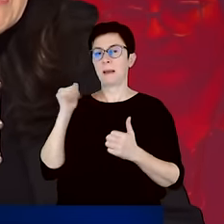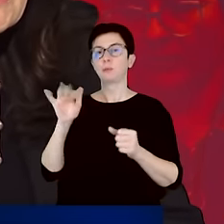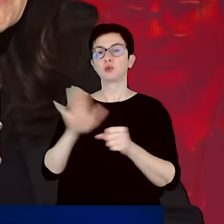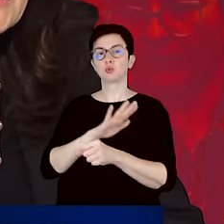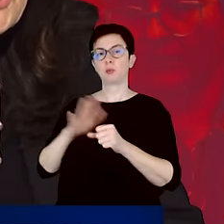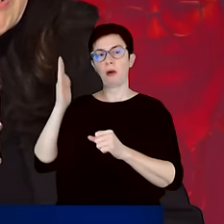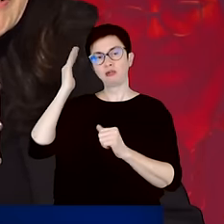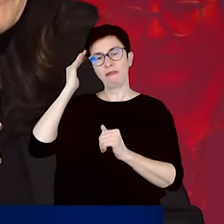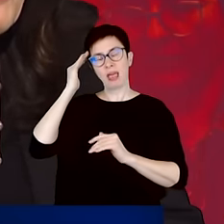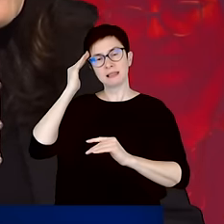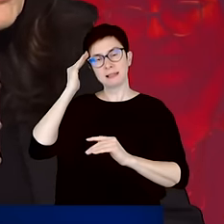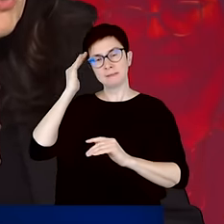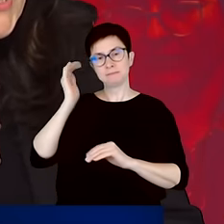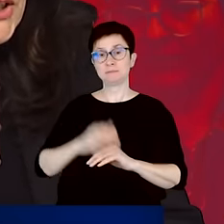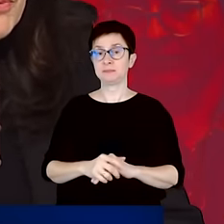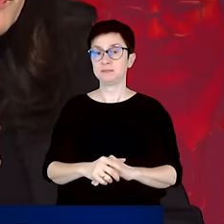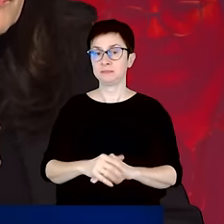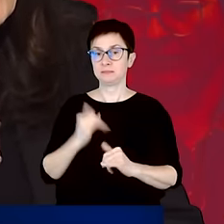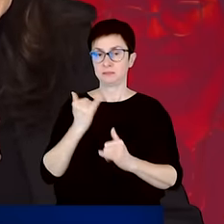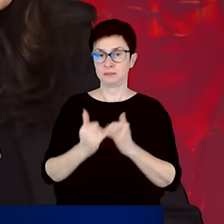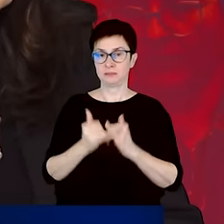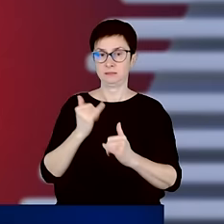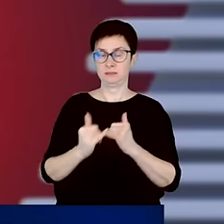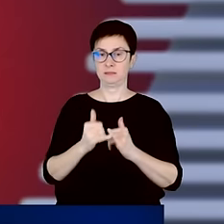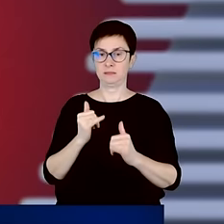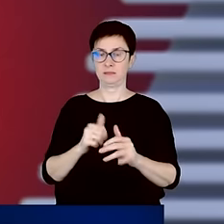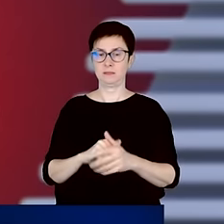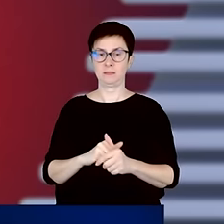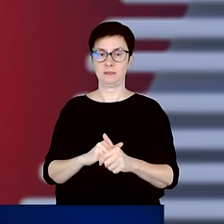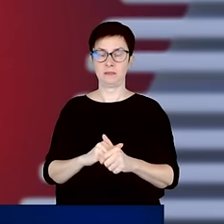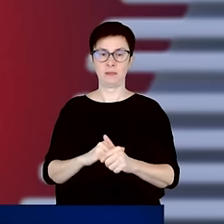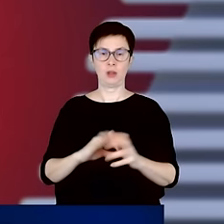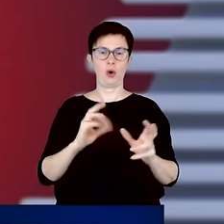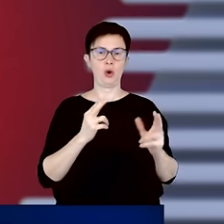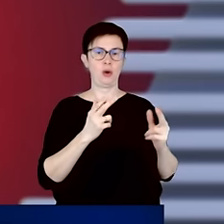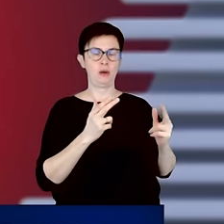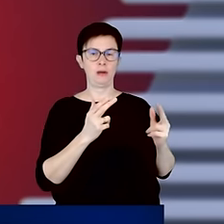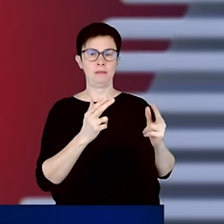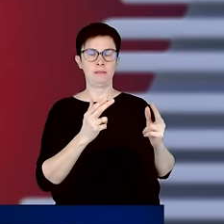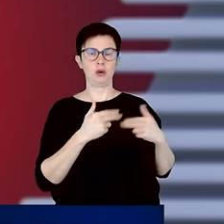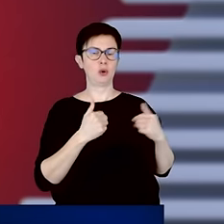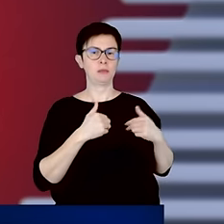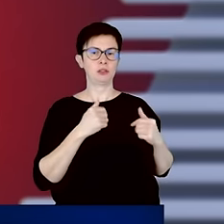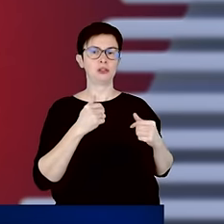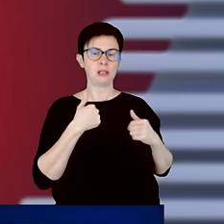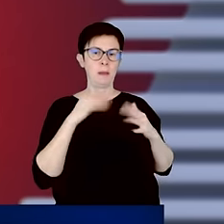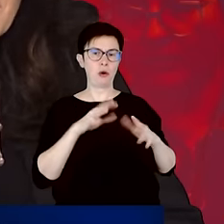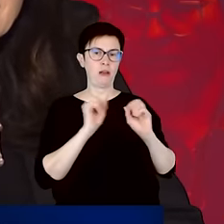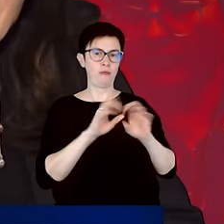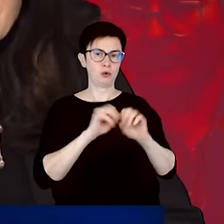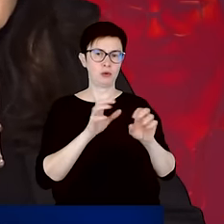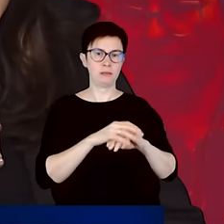I jeżeli prawo w ustawie jakiś... o komisji śledczej, to ja od razu wyjaśnię. Ma pani te dane wszystkimi danymi? Tak, i tam mówi, że jest